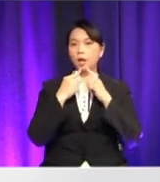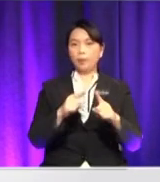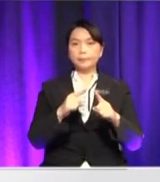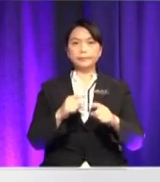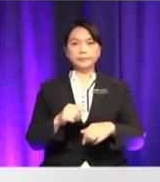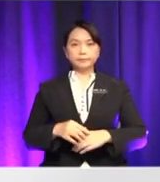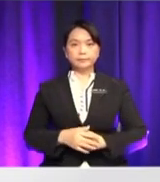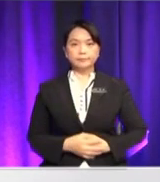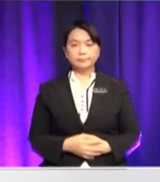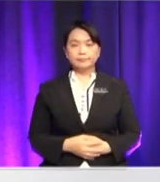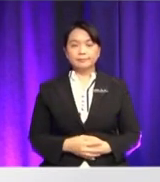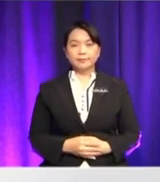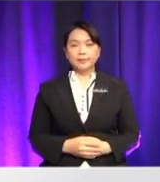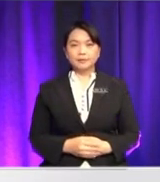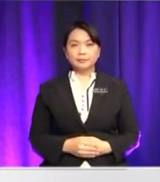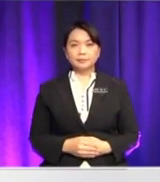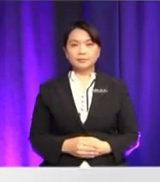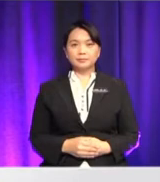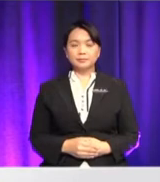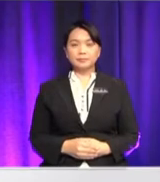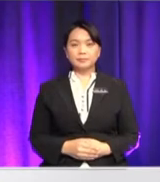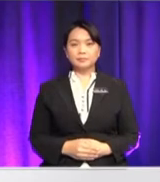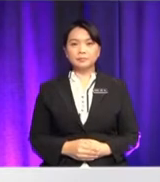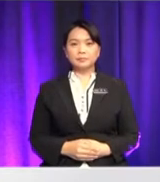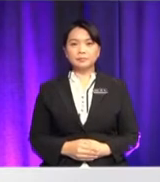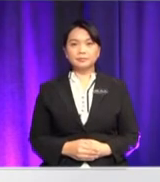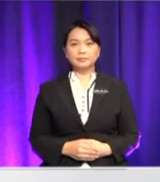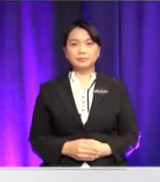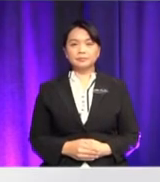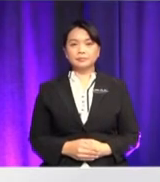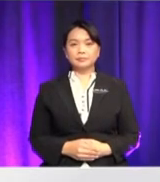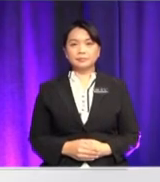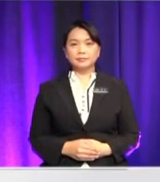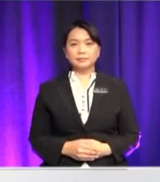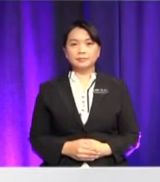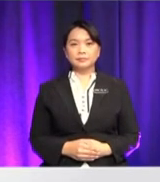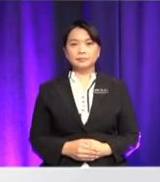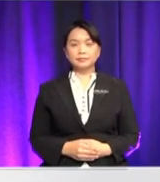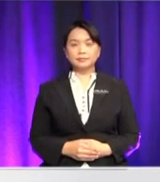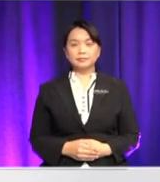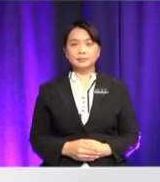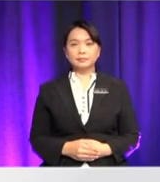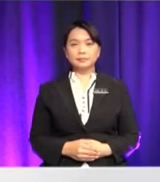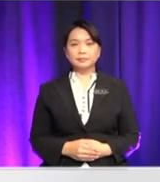tersebut Hai enak coba silika cuma badges0